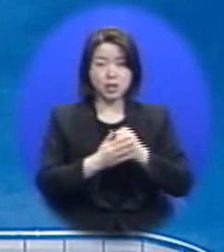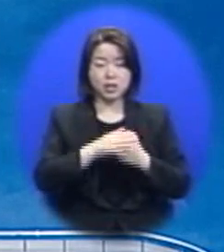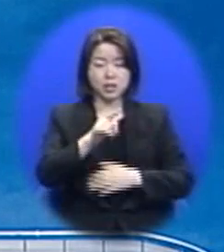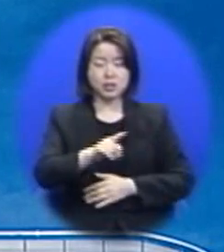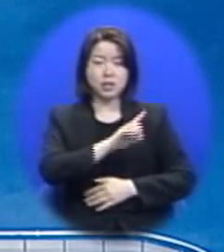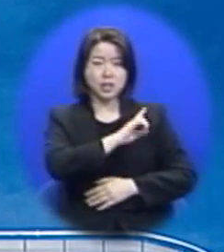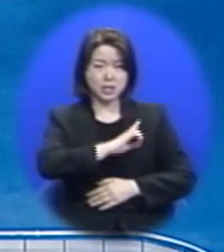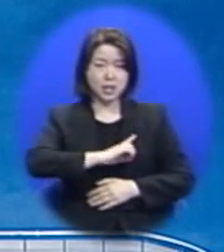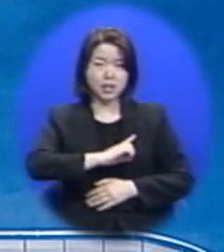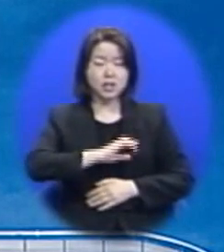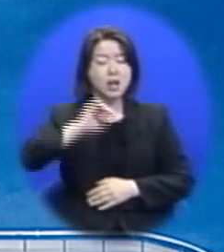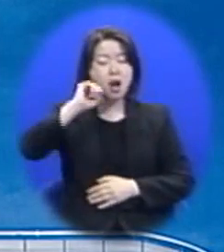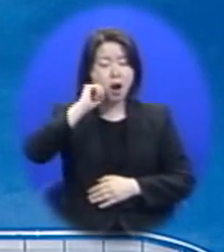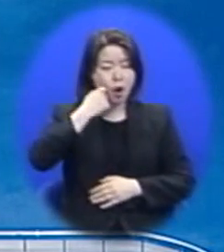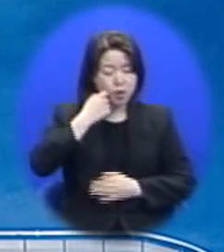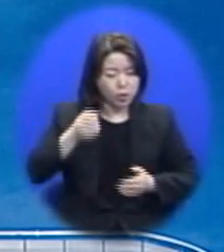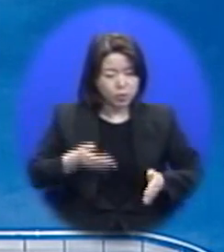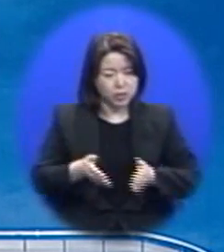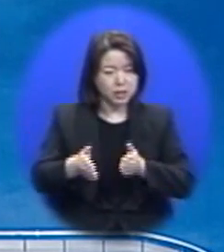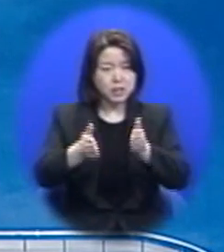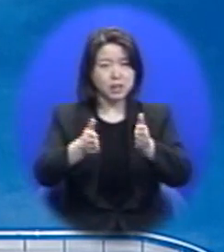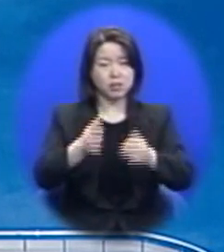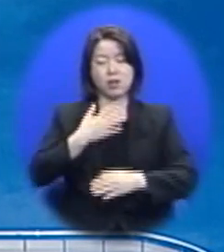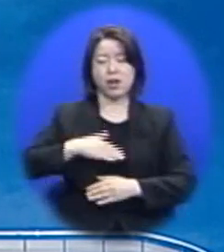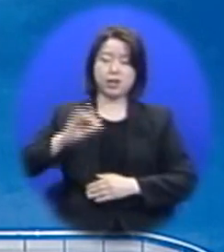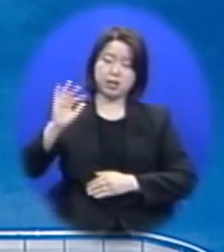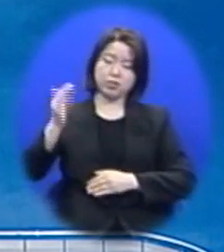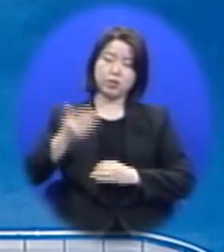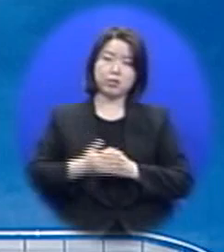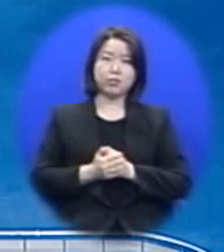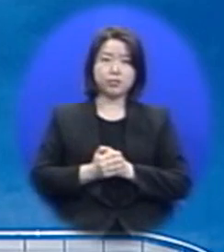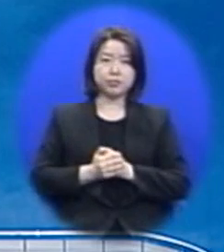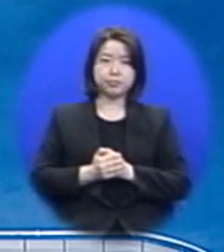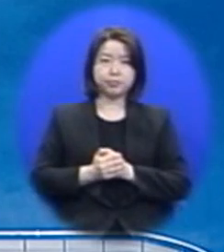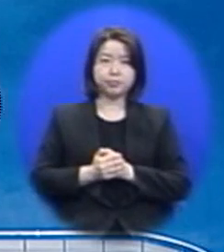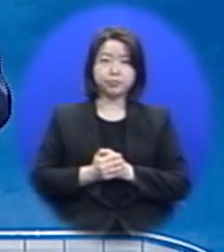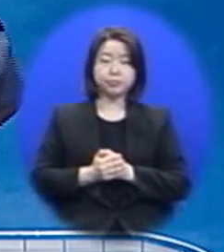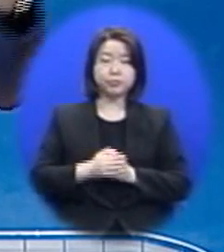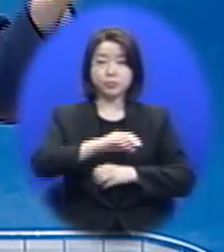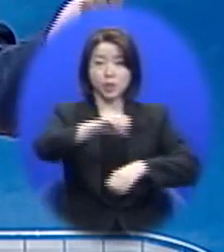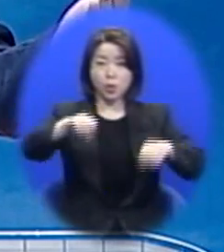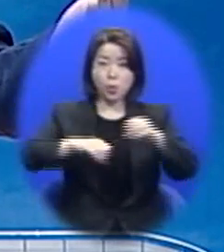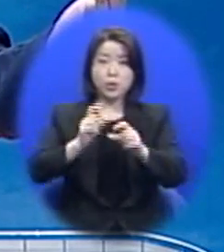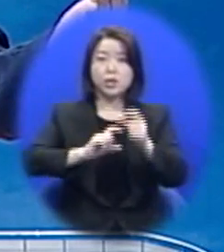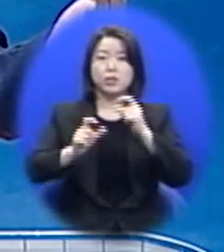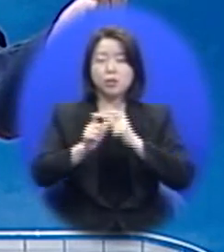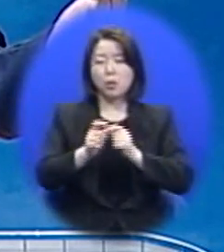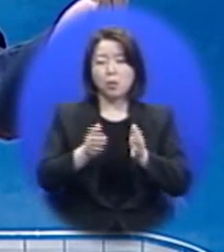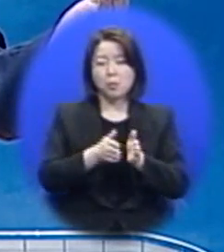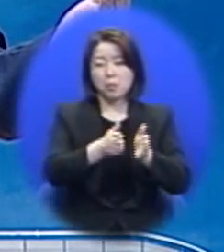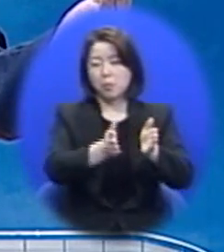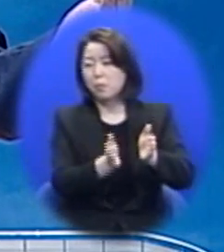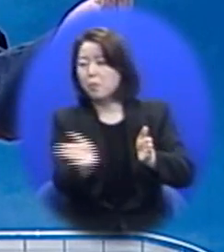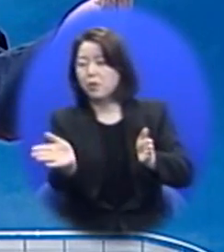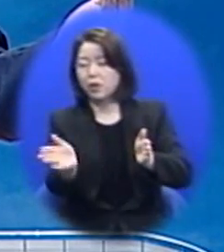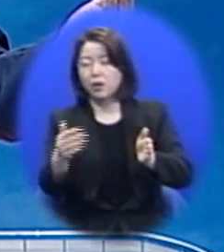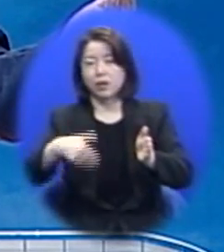가장 어려운 길이라는 걸 알아야 됩니다. 오히려 더 빗나가게 만드는 거예요.